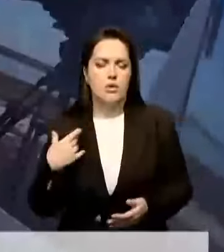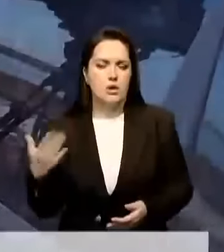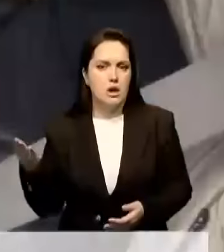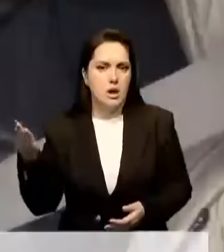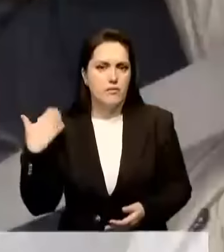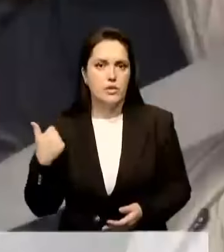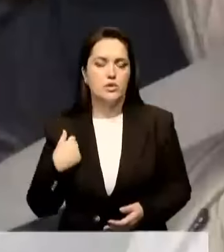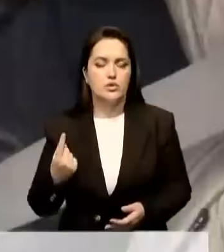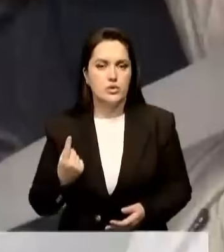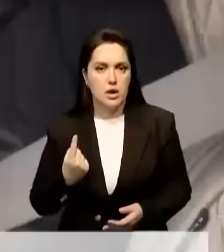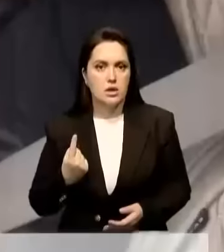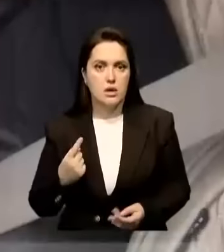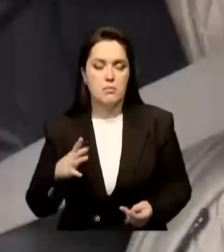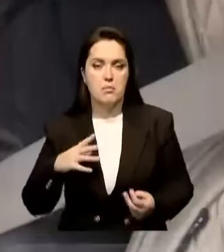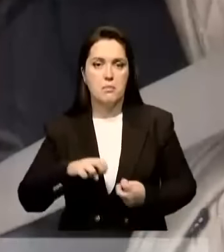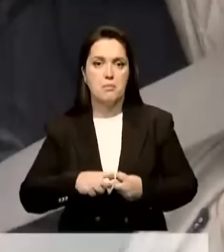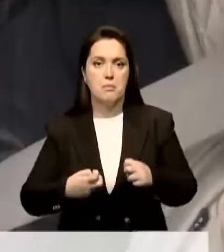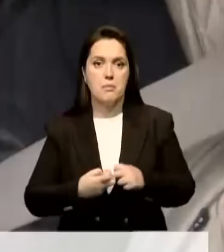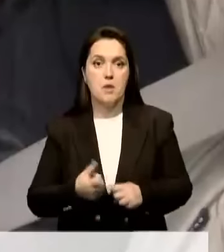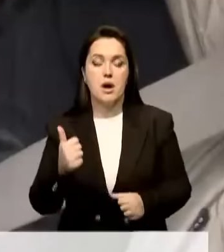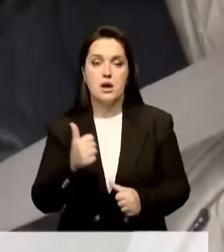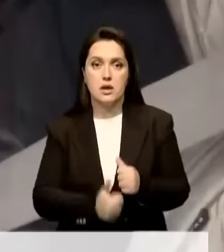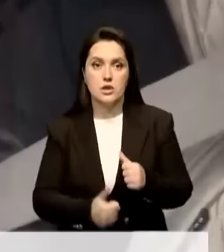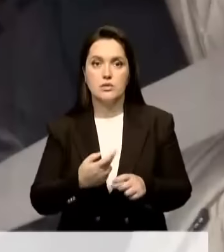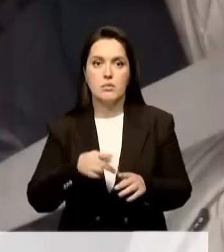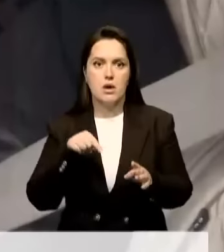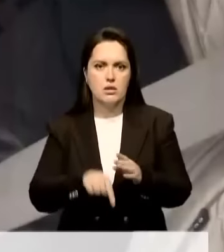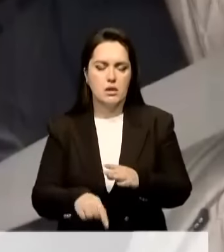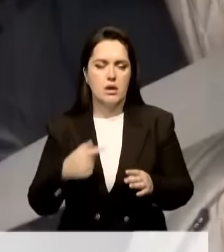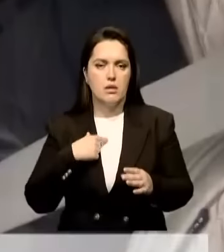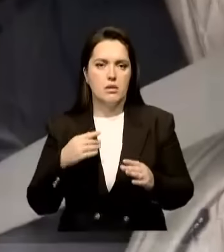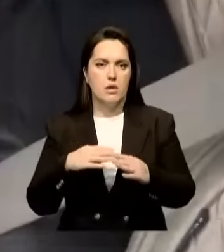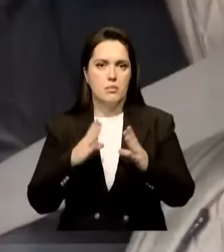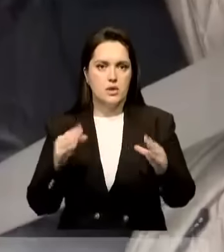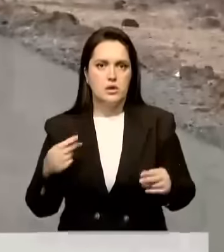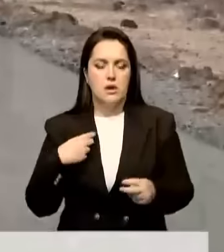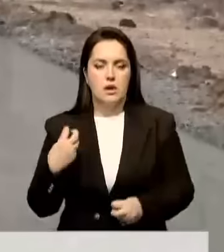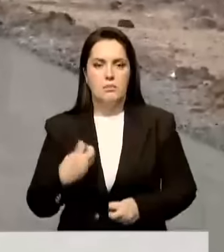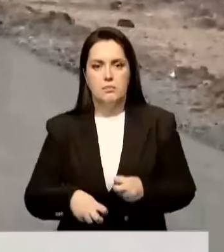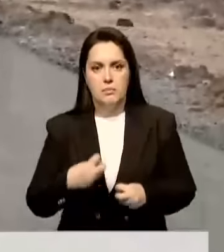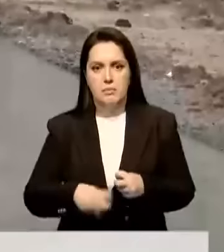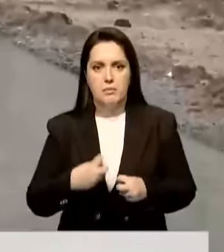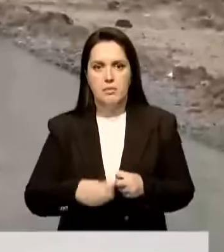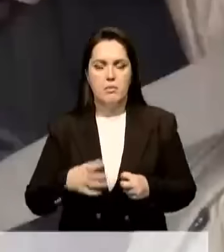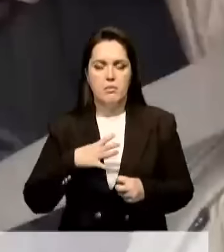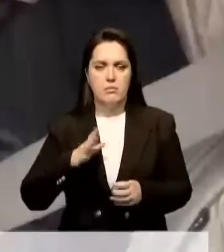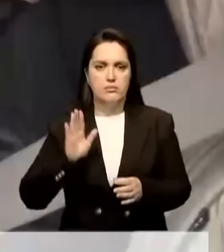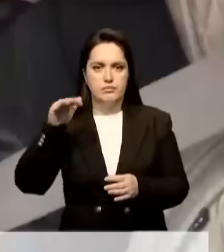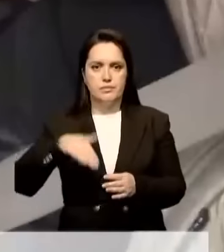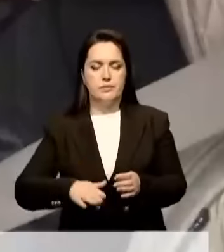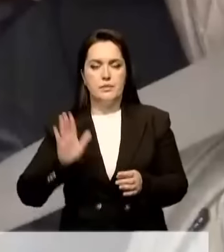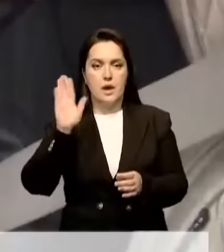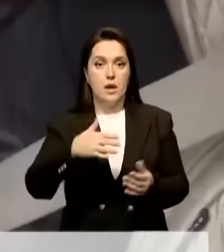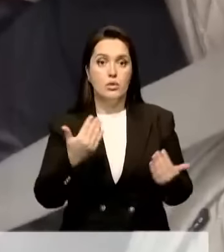была проблема, каждая езда, это ходовая часть машины всегда у нас страдала. Кочки были очень глубокие. А сейчас